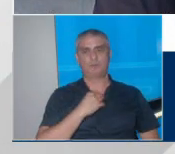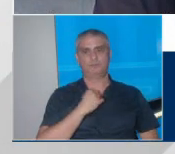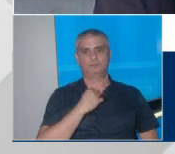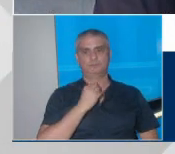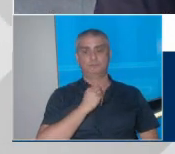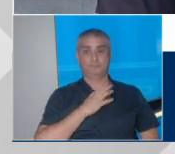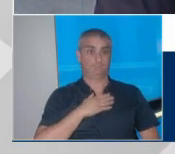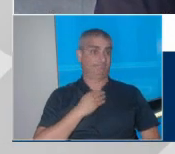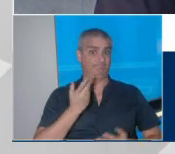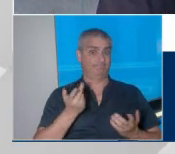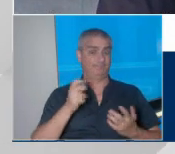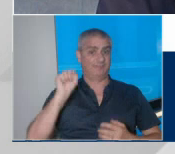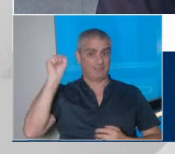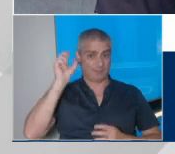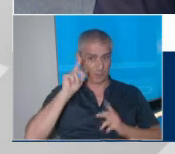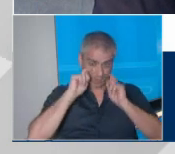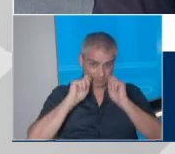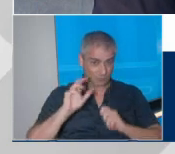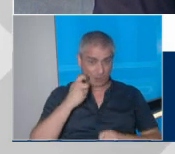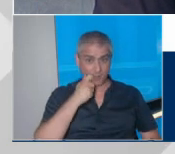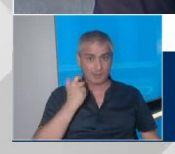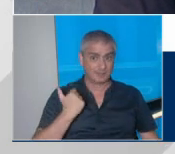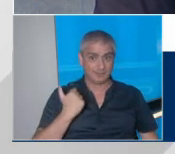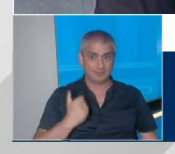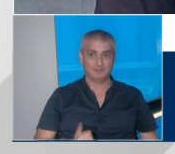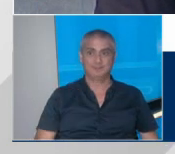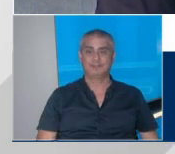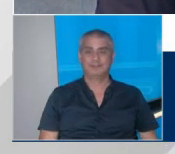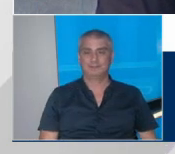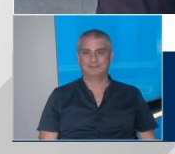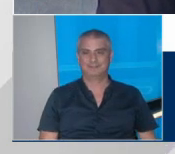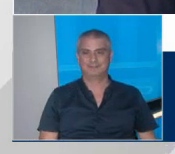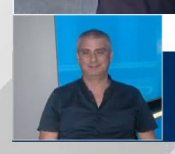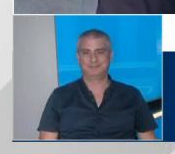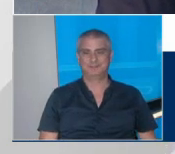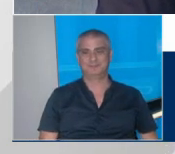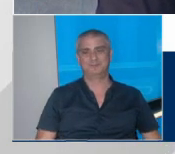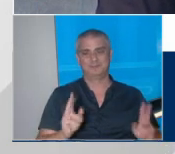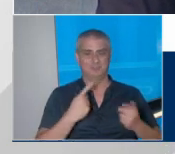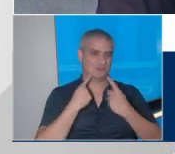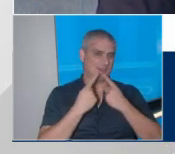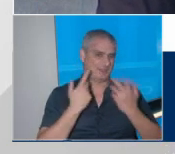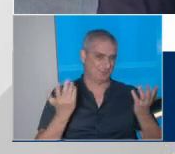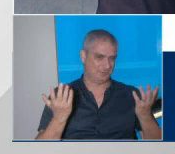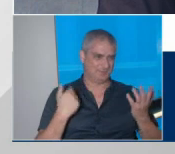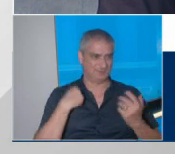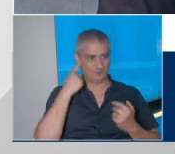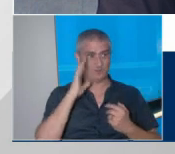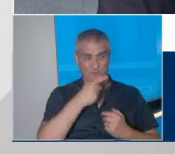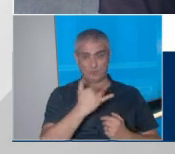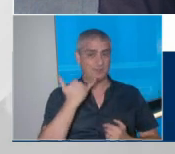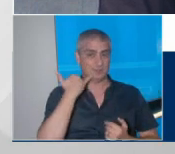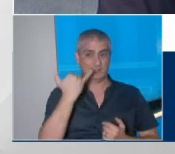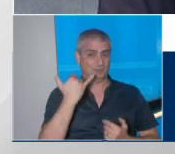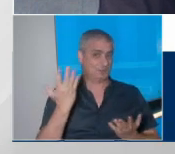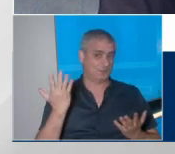ארי, איתמר בן גביר יכול לסמוך על אריה דרעי? תראה, יש פה את הדיון, אני חושב שאם הוא ירים טלפון,